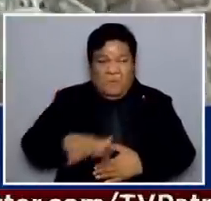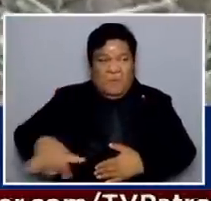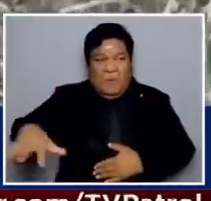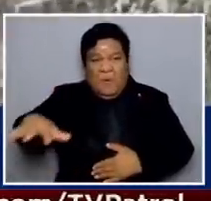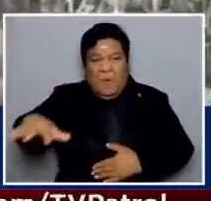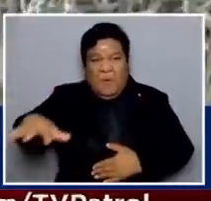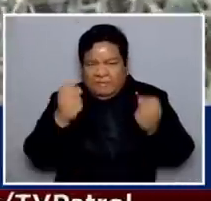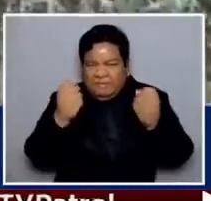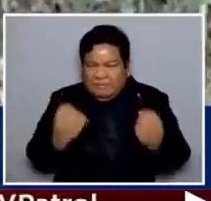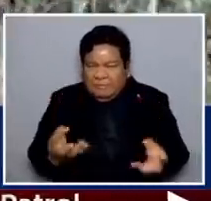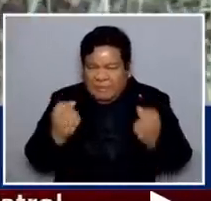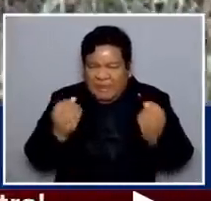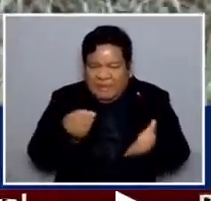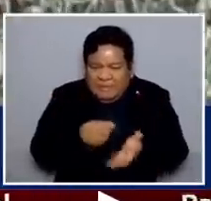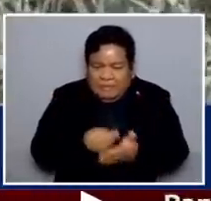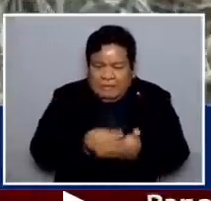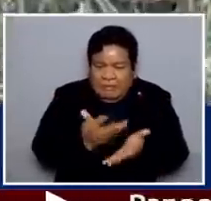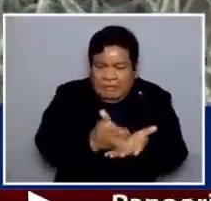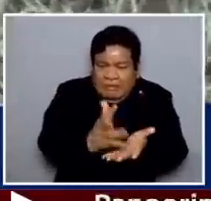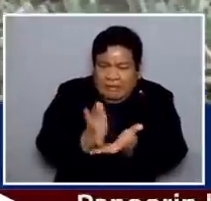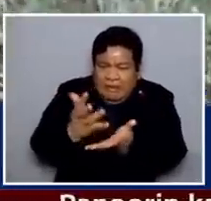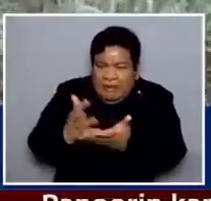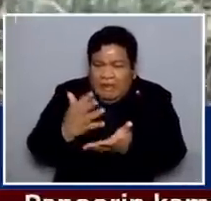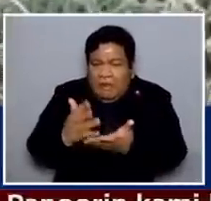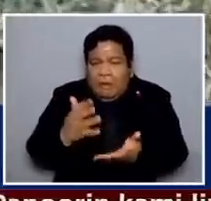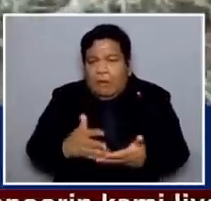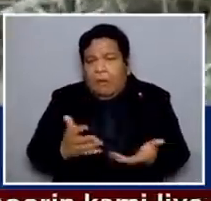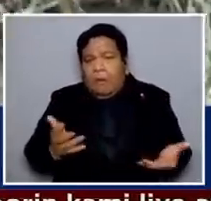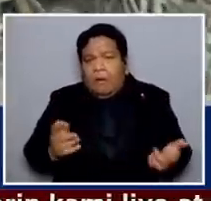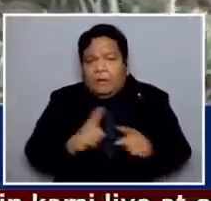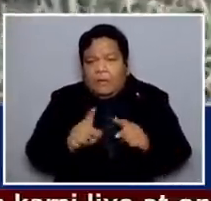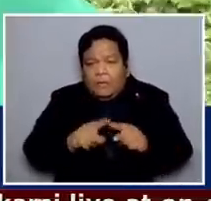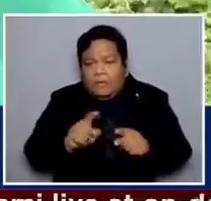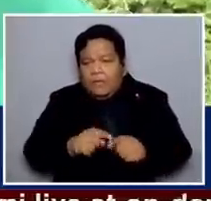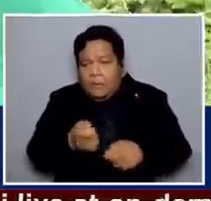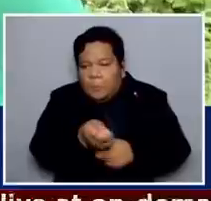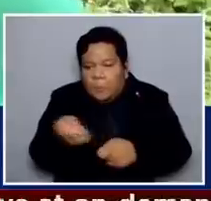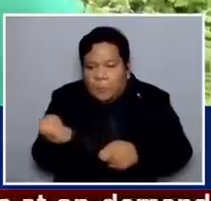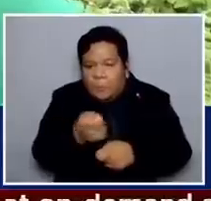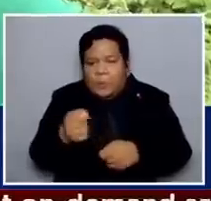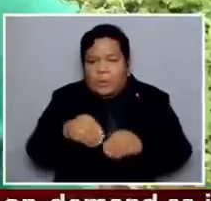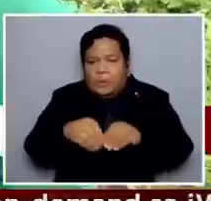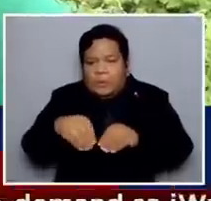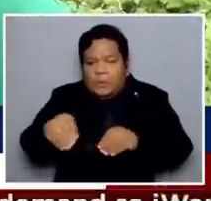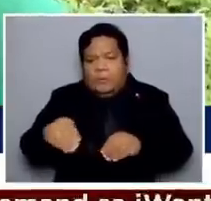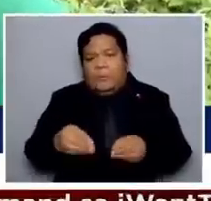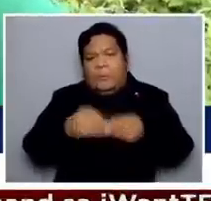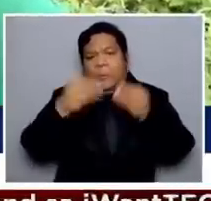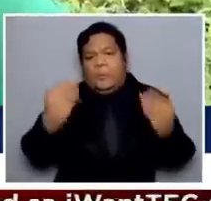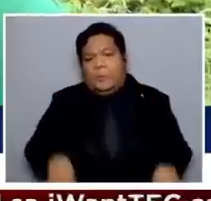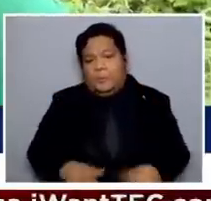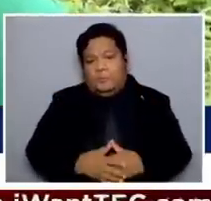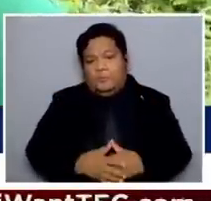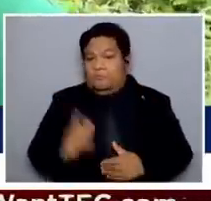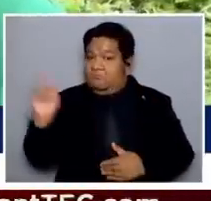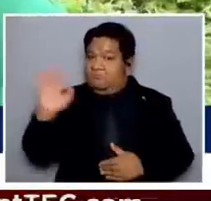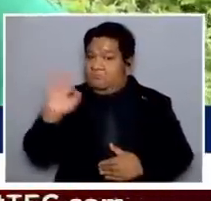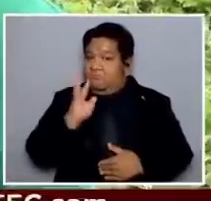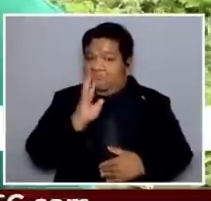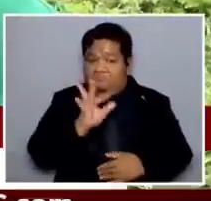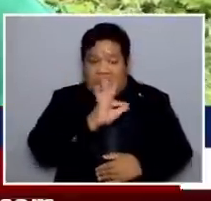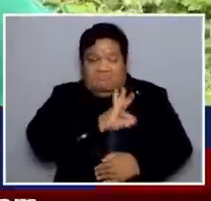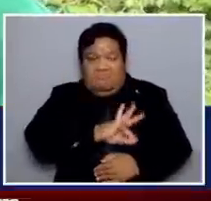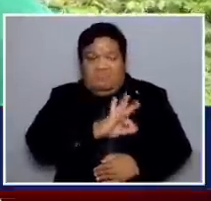1,000 piso ang ginastos niya para sa abono at mga gamot sa pagtatanim. Wala po kaming kinita, kulang pa sa